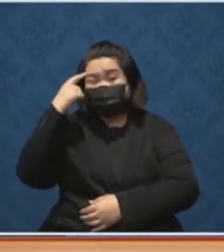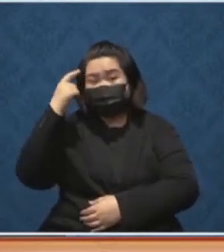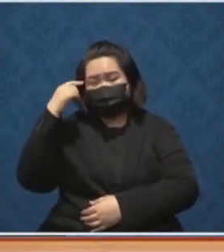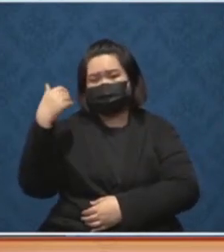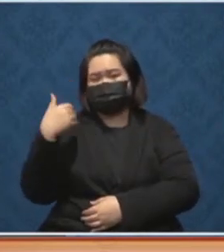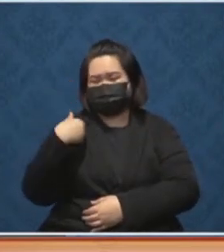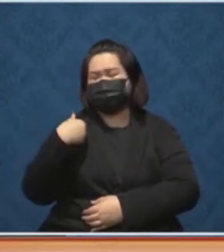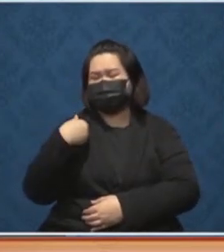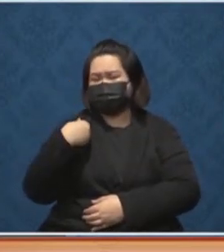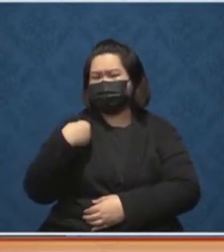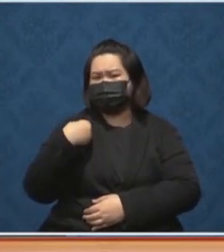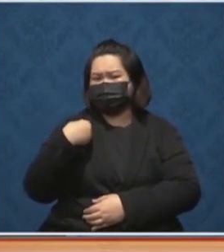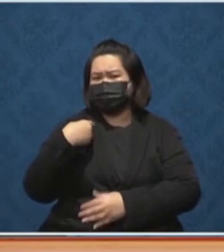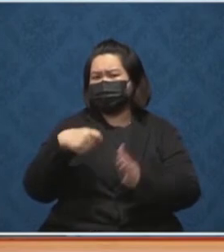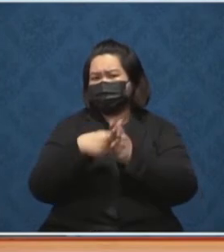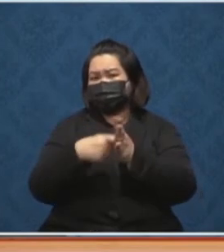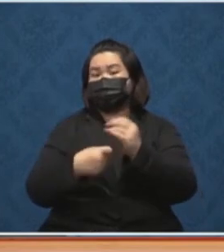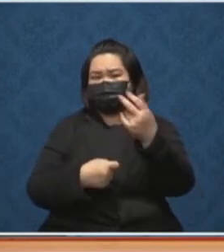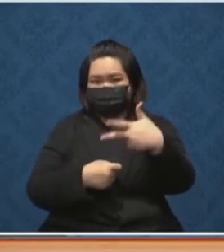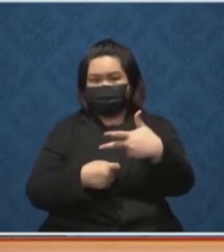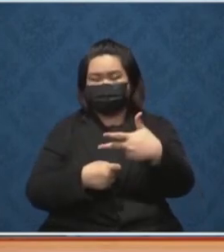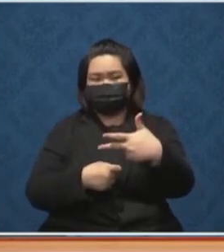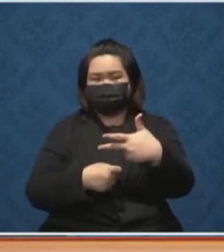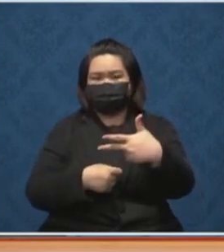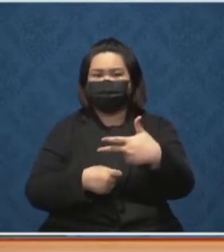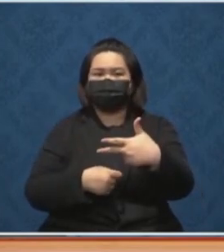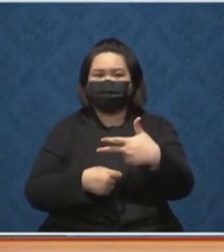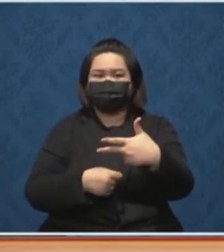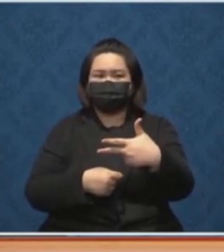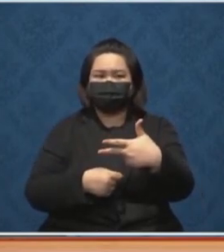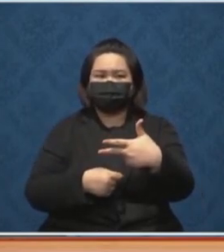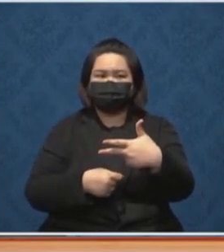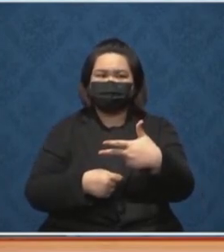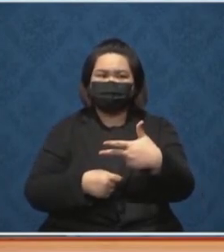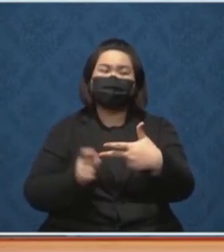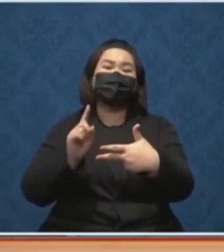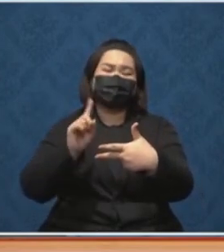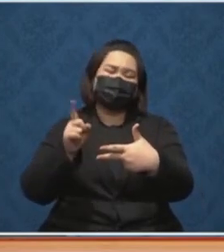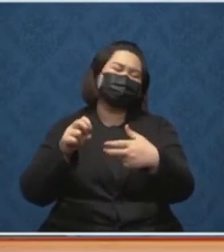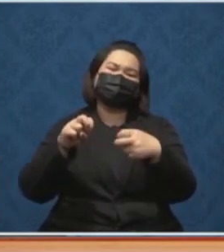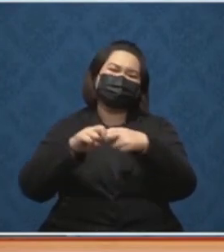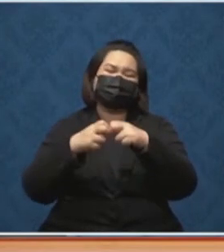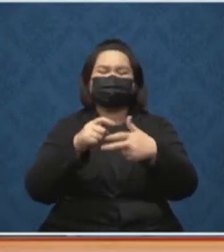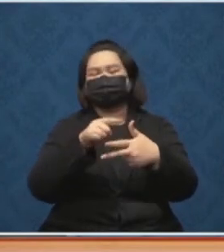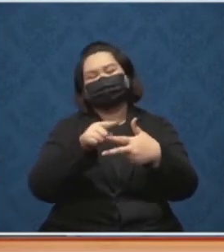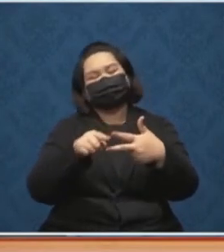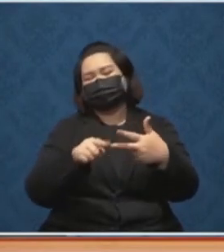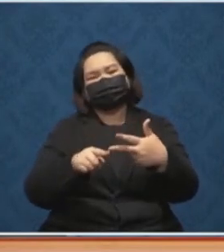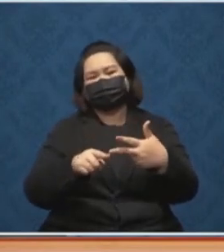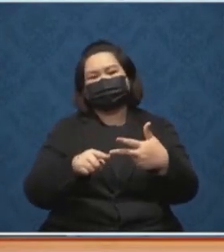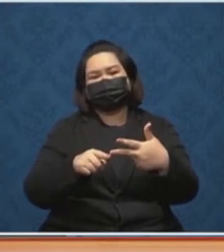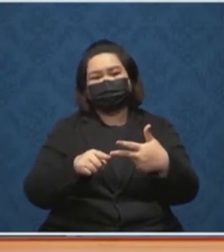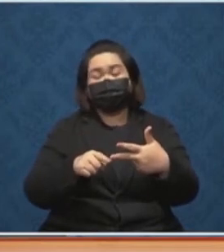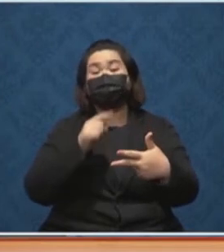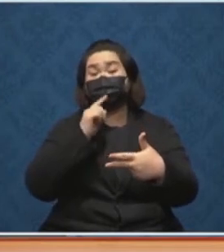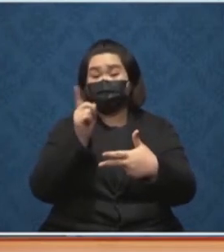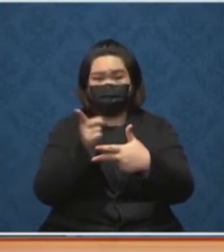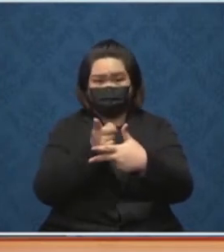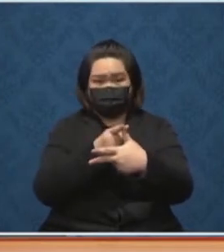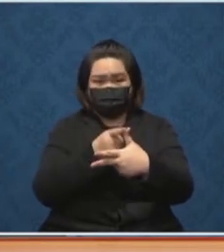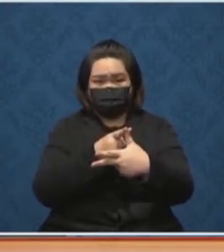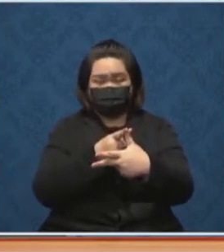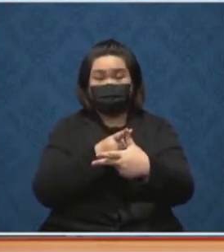แ่ 3 อย่นะครับ ขอสลายคถไปด้นะครรัixen 9่มทไไมปวด routes เองไทานเจ็บทุกทางครับ ถ้าเปกรานีแรก